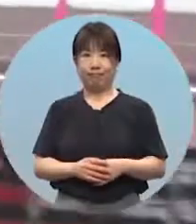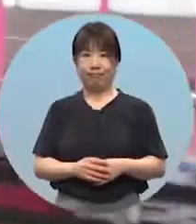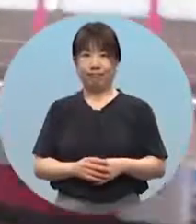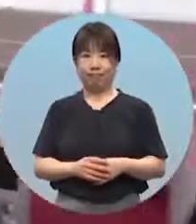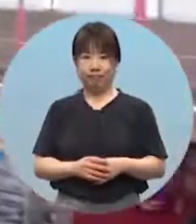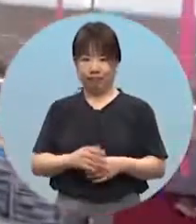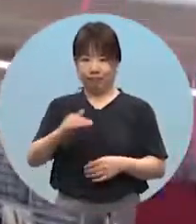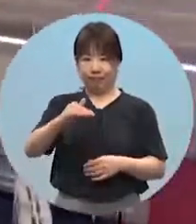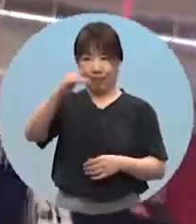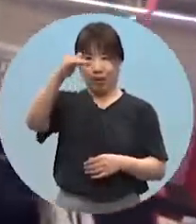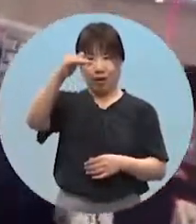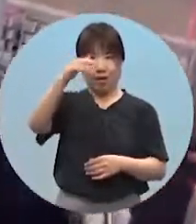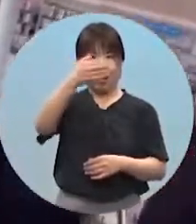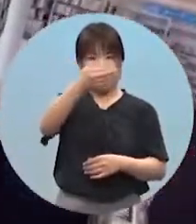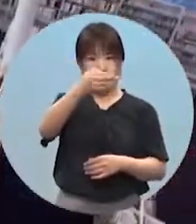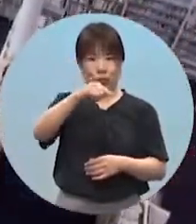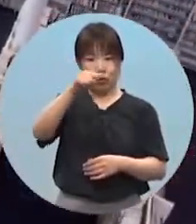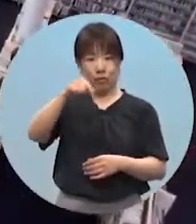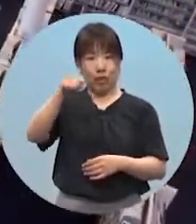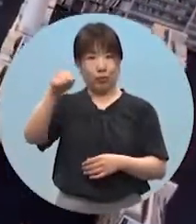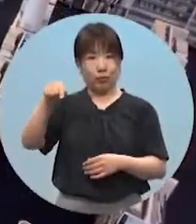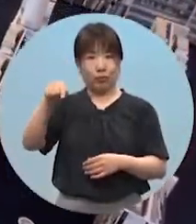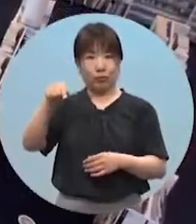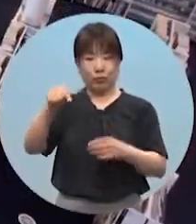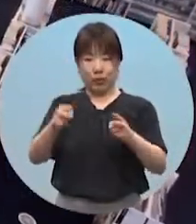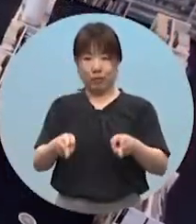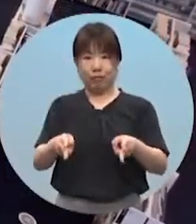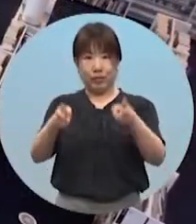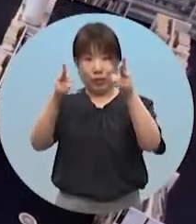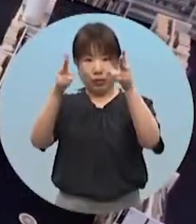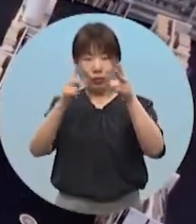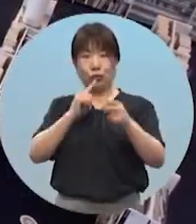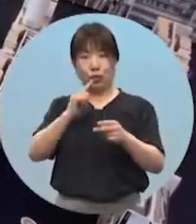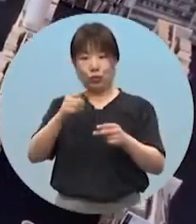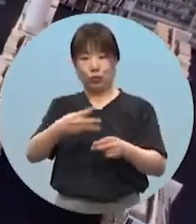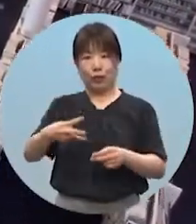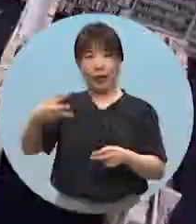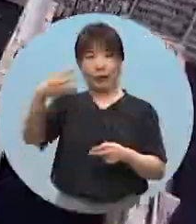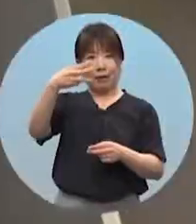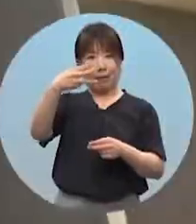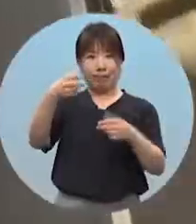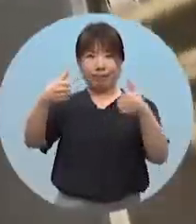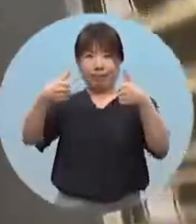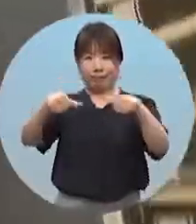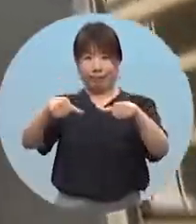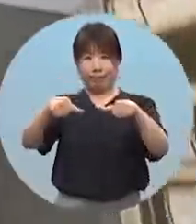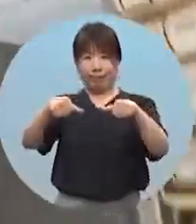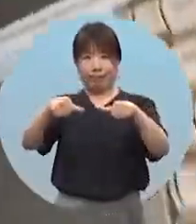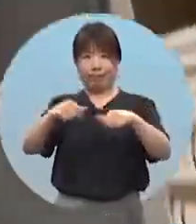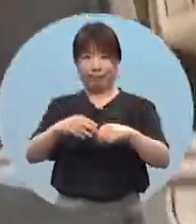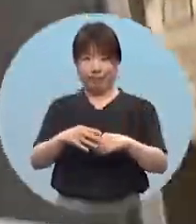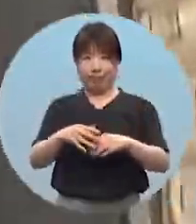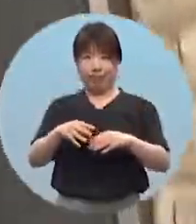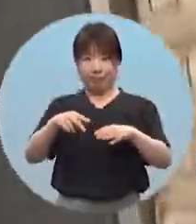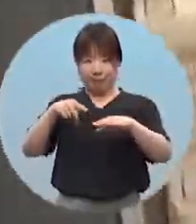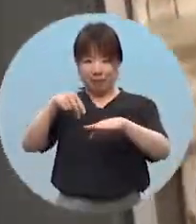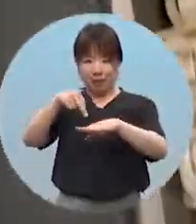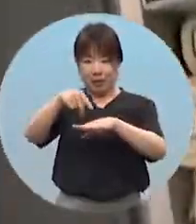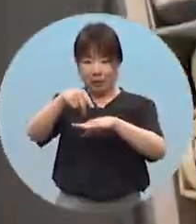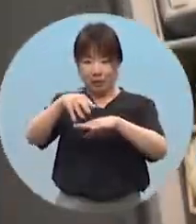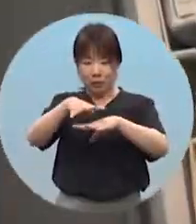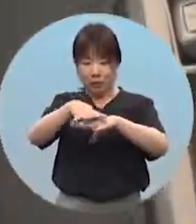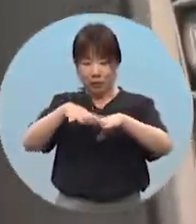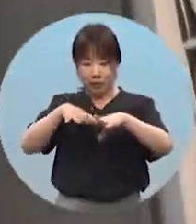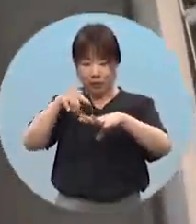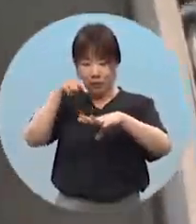高さ9メートル、およそ3階建ての高さから見るこの眺め、皆さん足元の隙間から